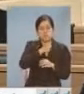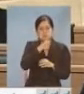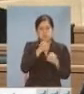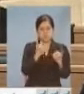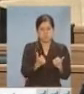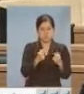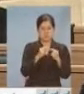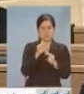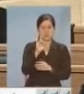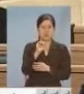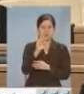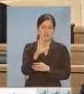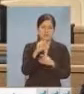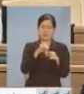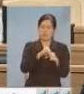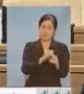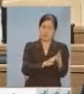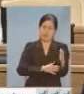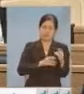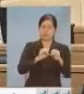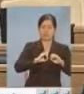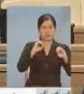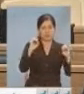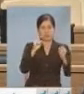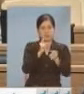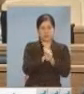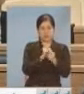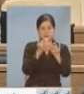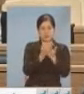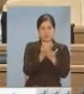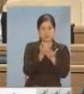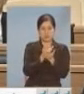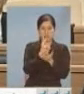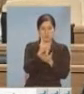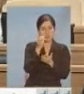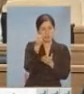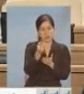ยของท่านที่อยู่ในสภาแห่งนี้ยาวนานก็ไม่เคยเห็น